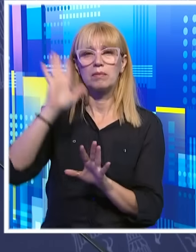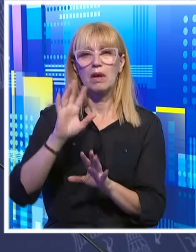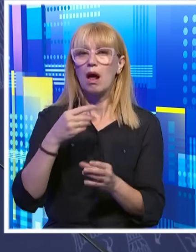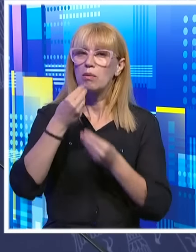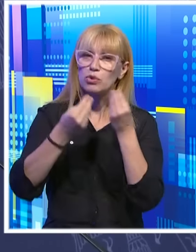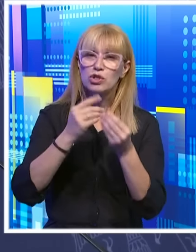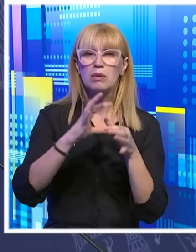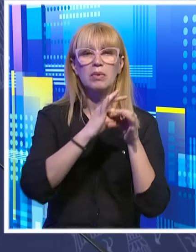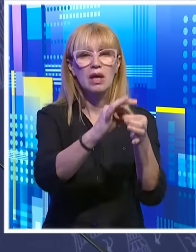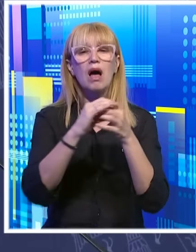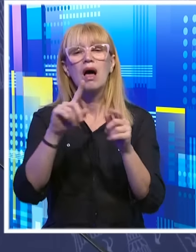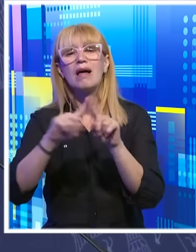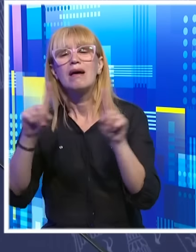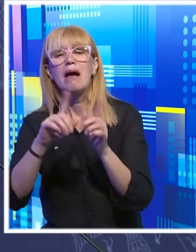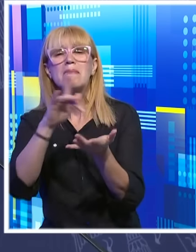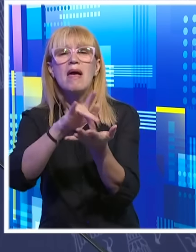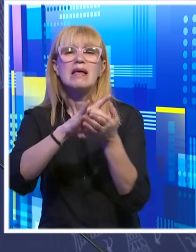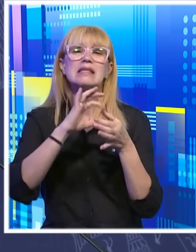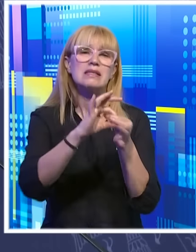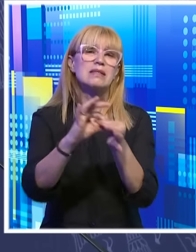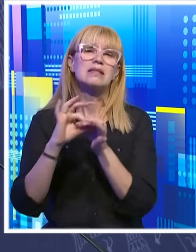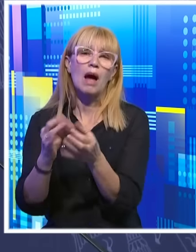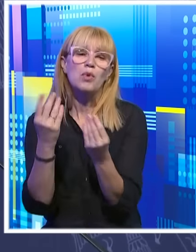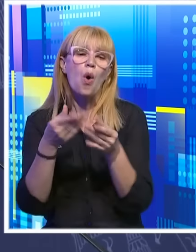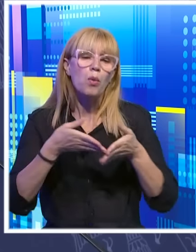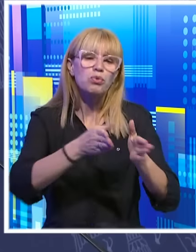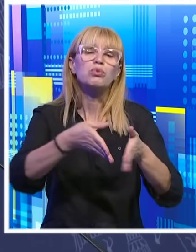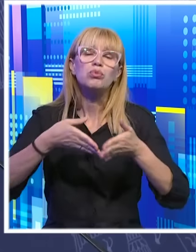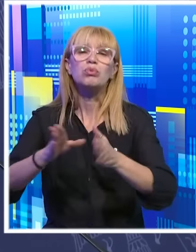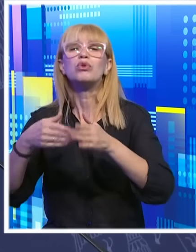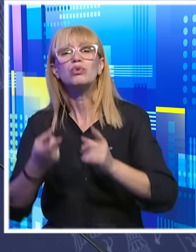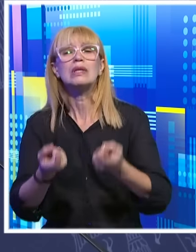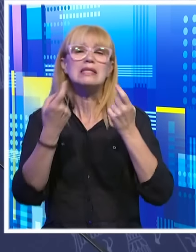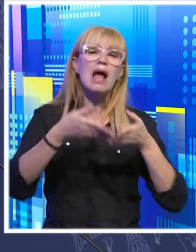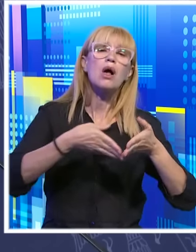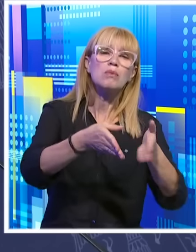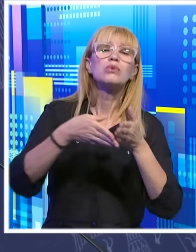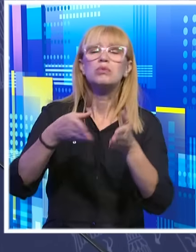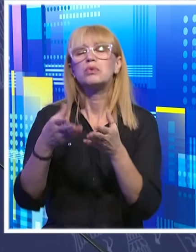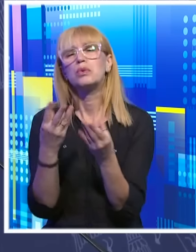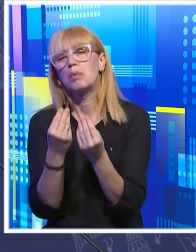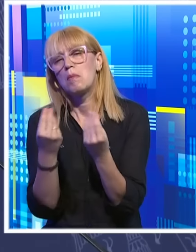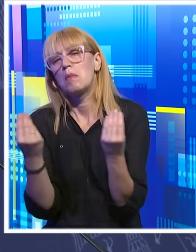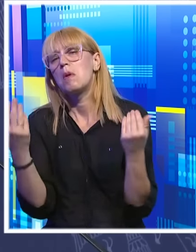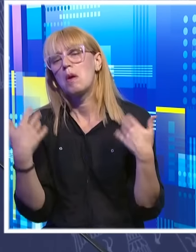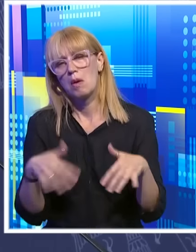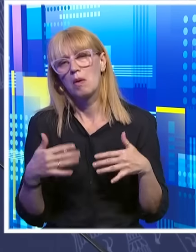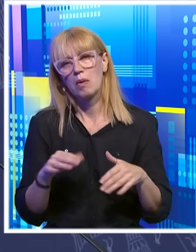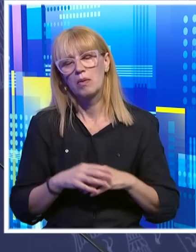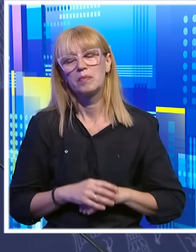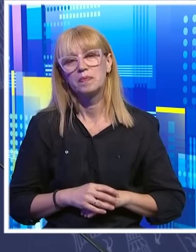Zavlaku sa Korenitom i Nedeljice i svako drugo mesto i selo u samoj opštini, pa čak i sela na planini